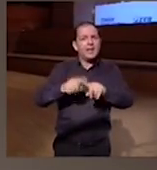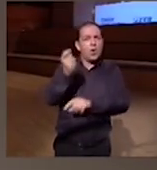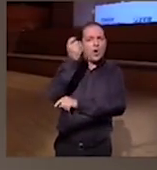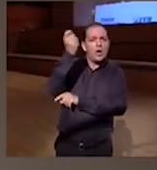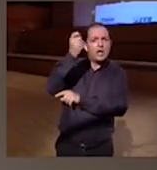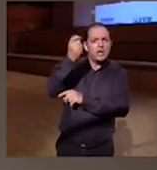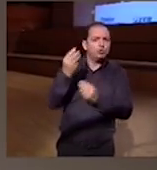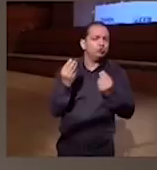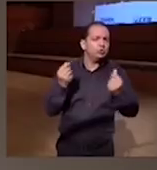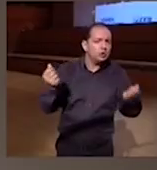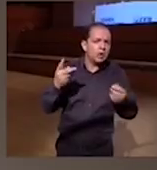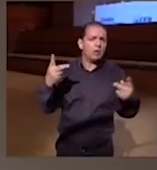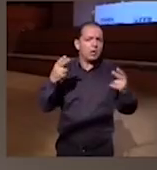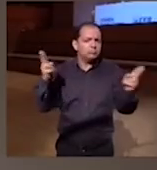χρέους.